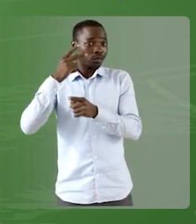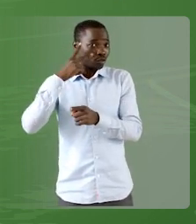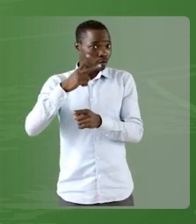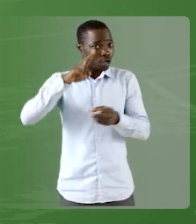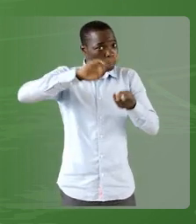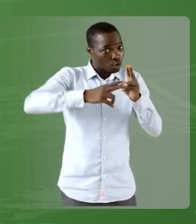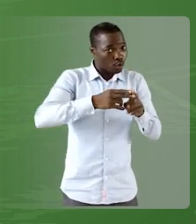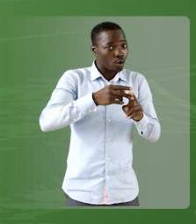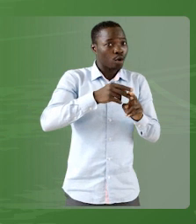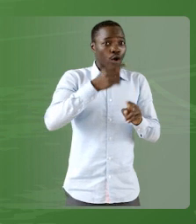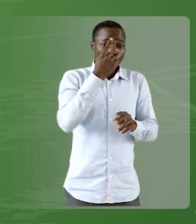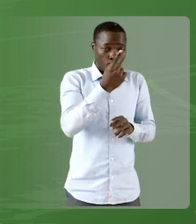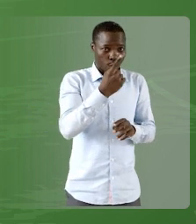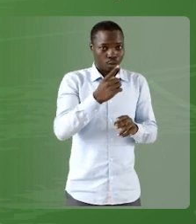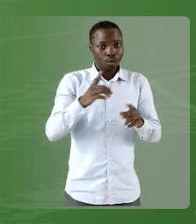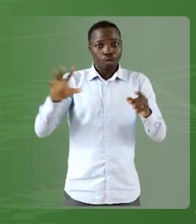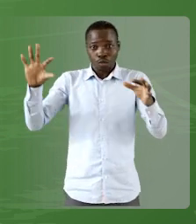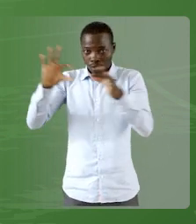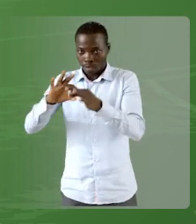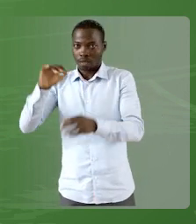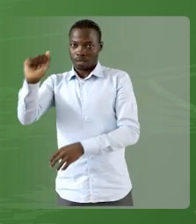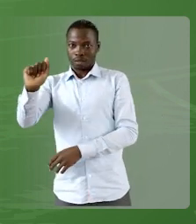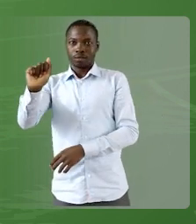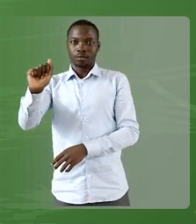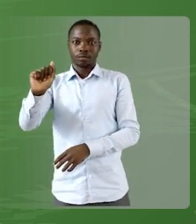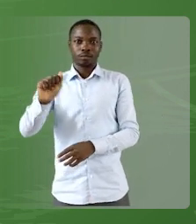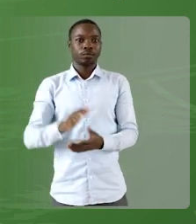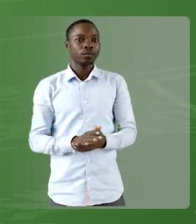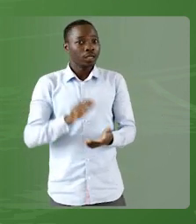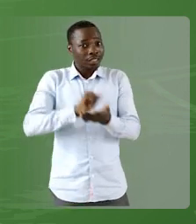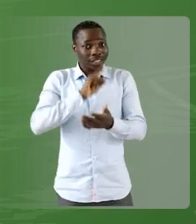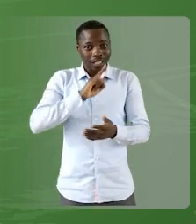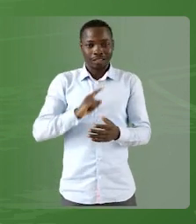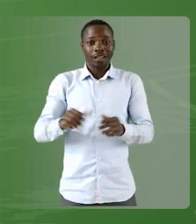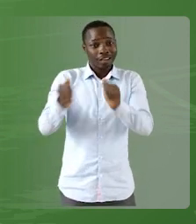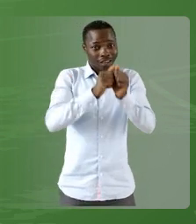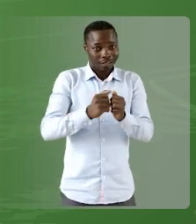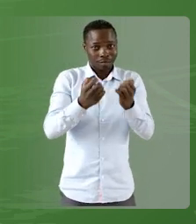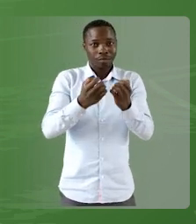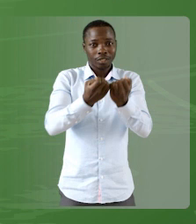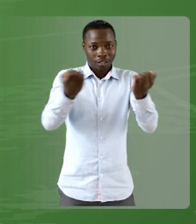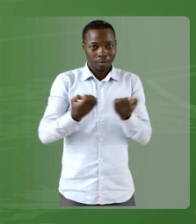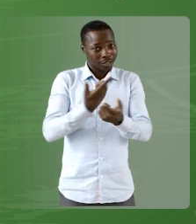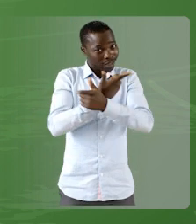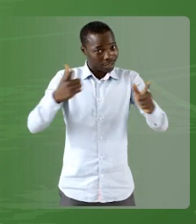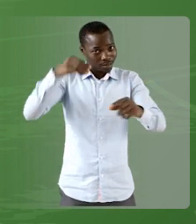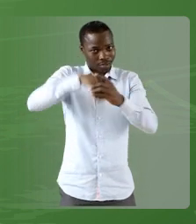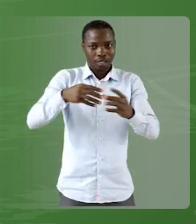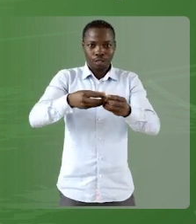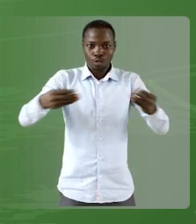Donc, la porosité, c'est l'ensemble des espaces libres présents dans un sol.